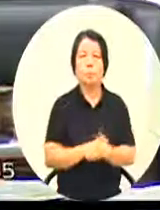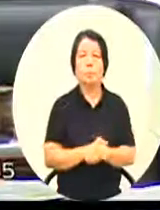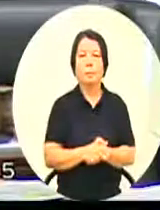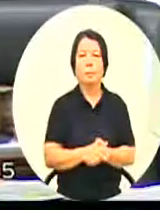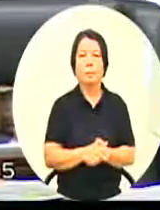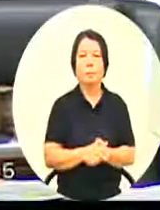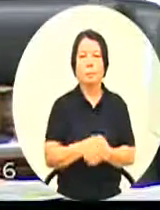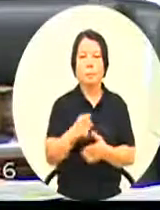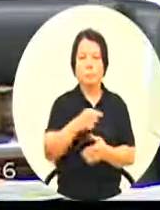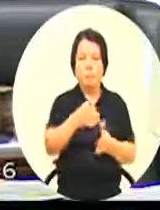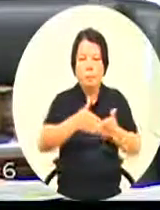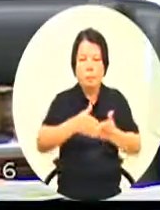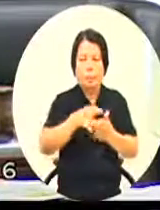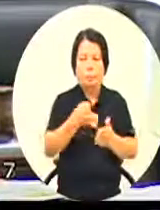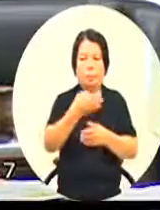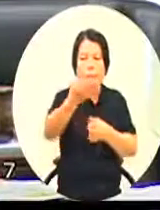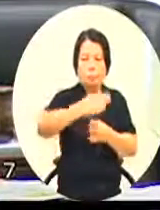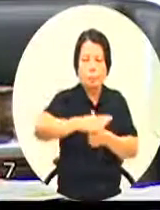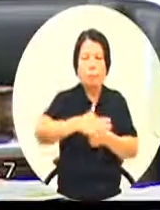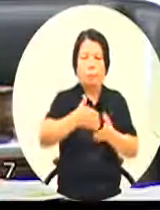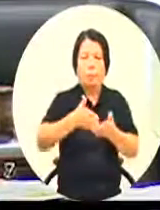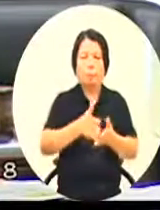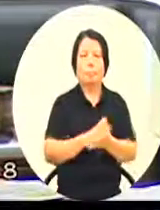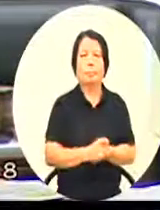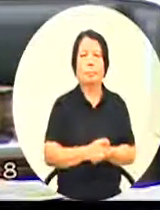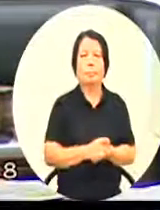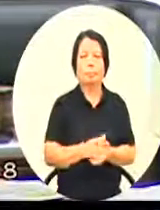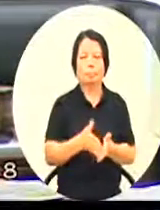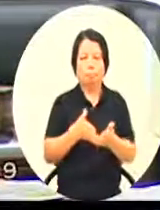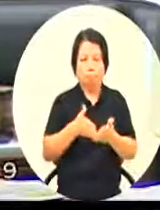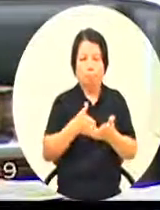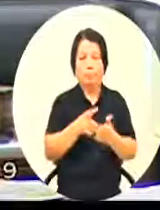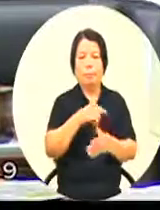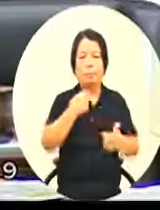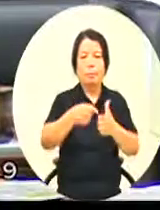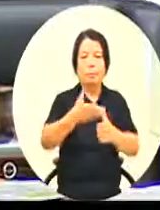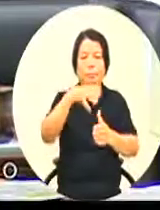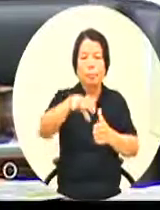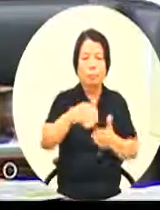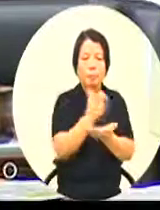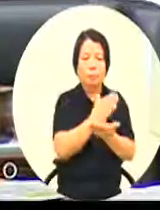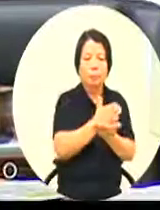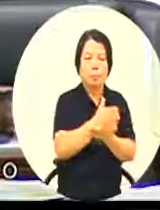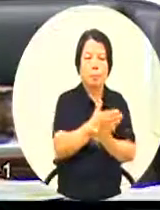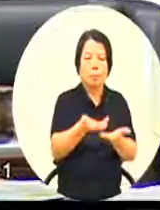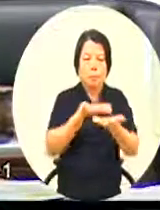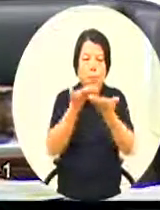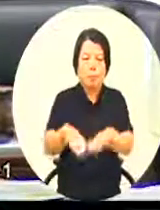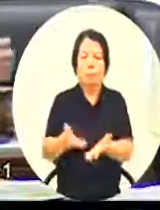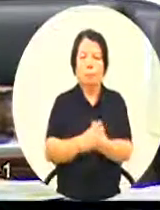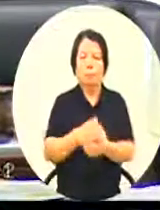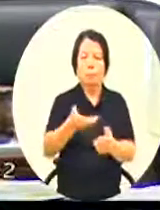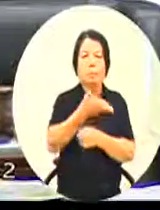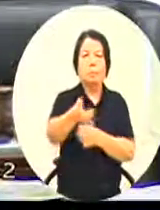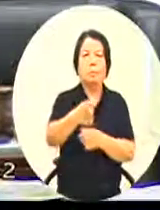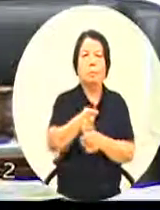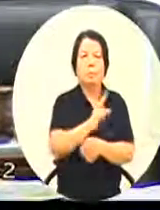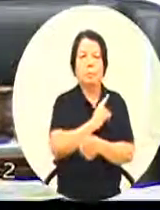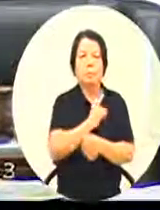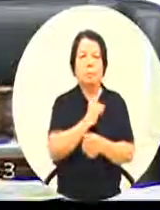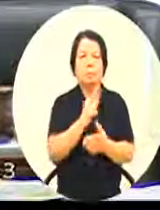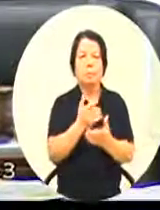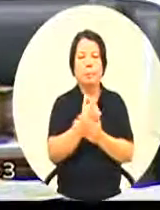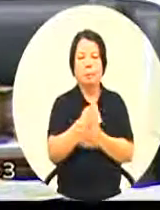很需要这笔经费了哈、哦、那希望是教育局这边可以赶快核定下来哈、哦、让他们可以过正常的